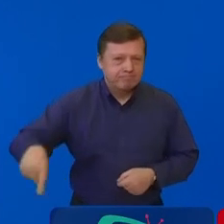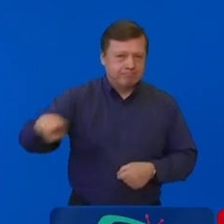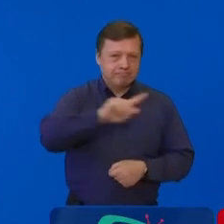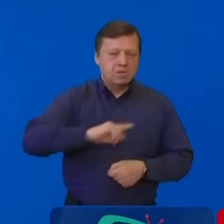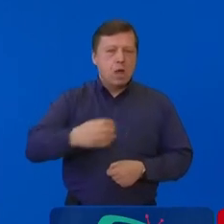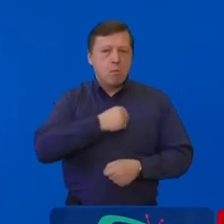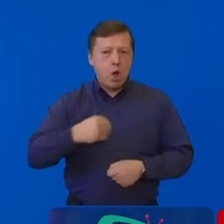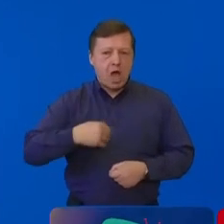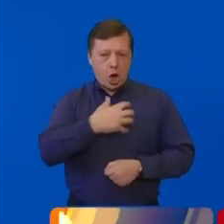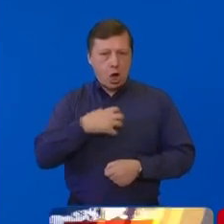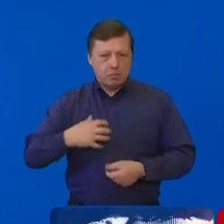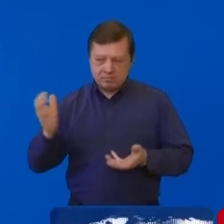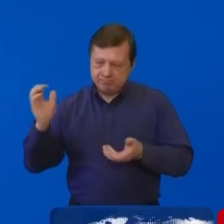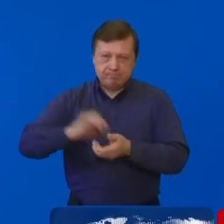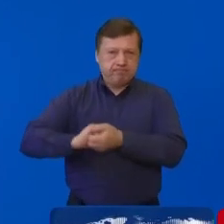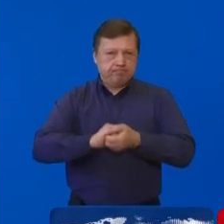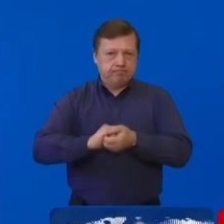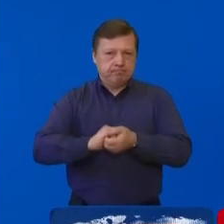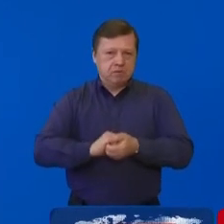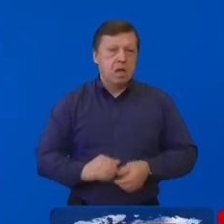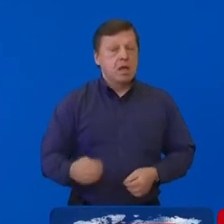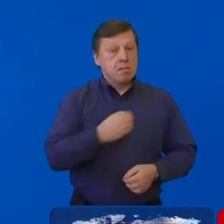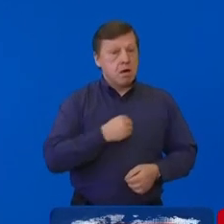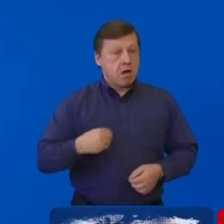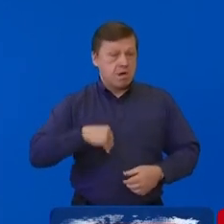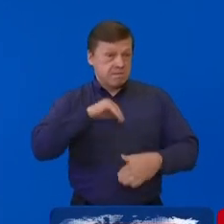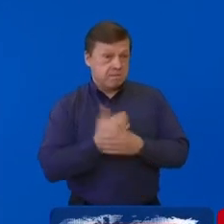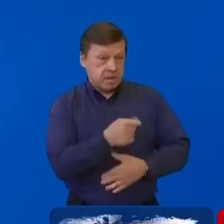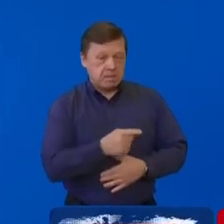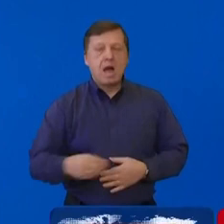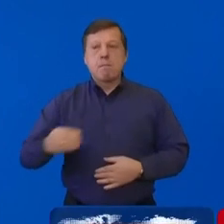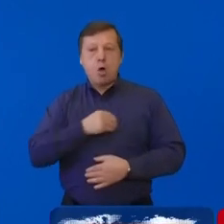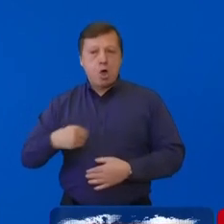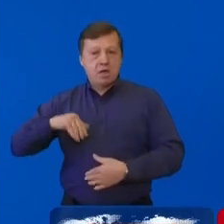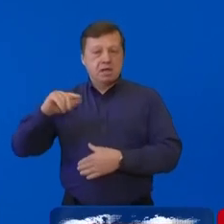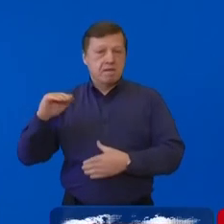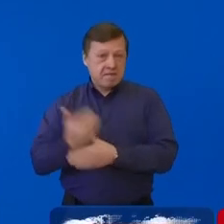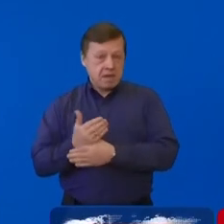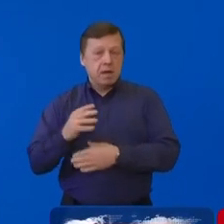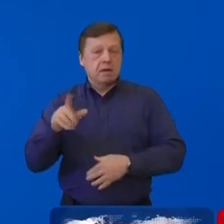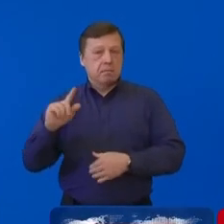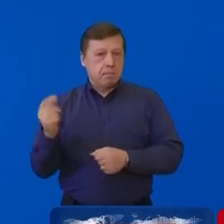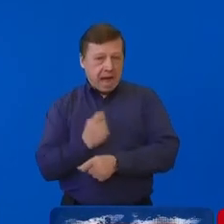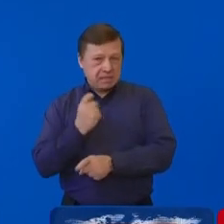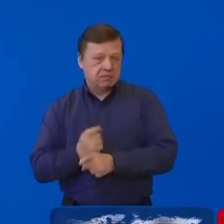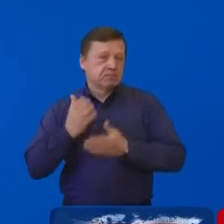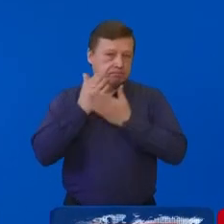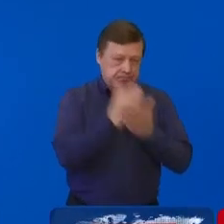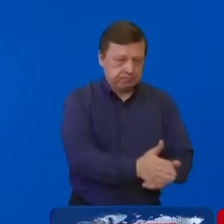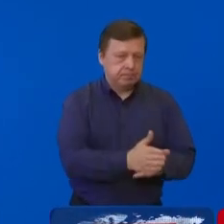zjednoczonej polskiej gospodarki. Polscy pracownicy mogą liczyć na wsparcie polskiego państwa w ratowaniu ich miejsc pracy